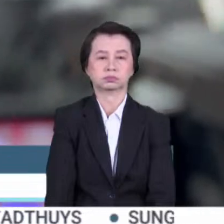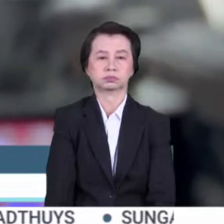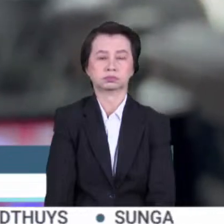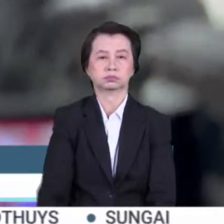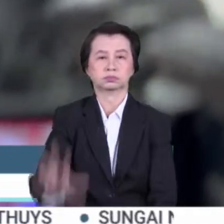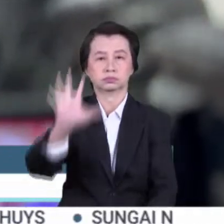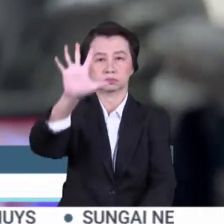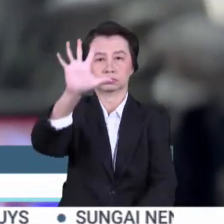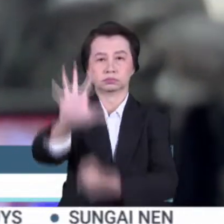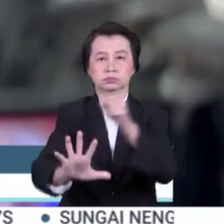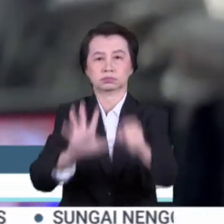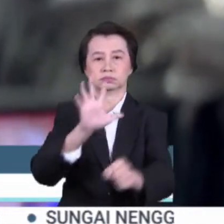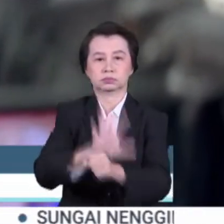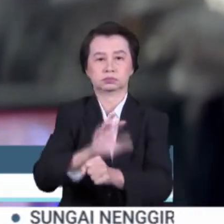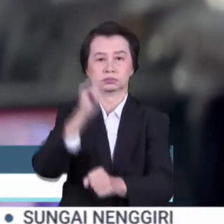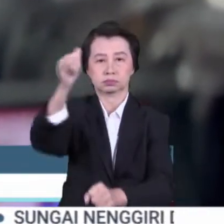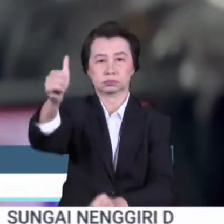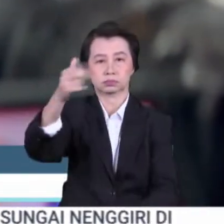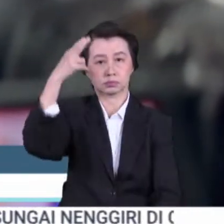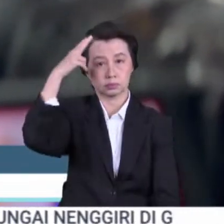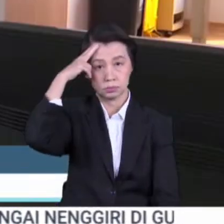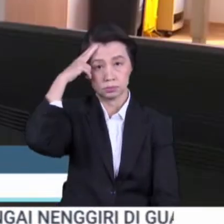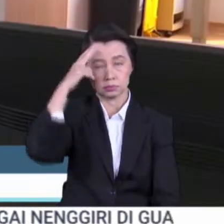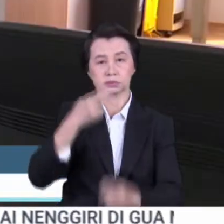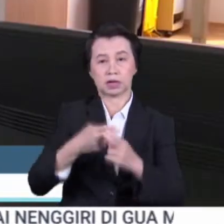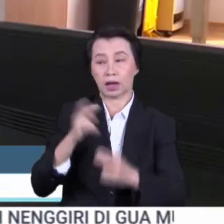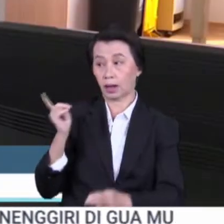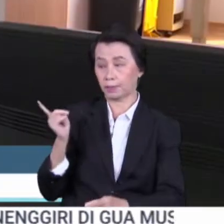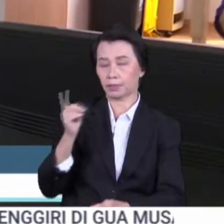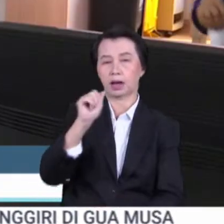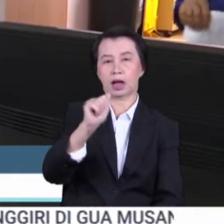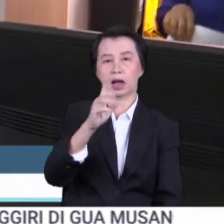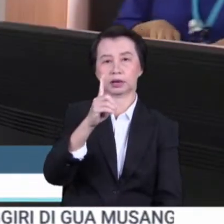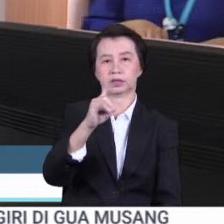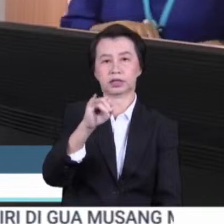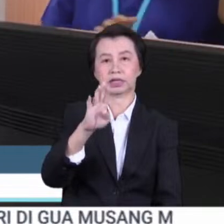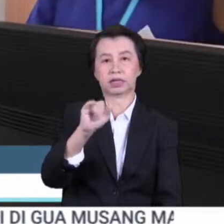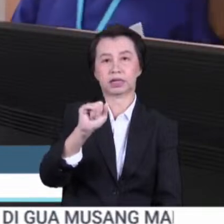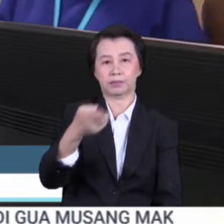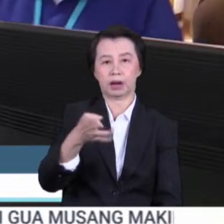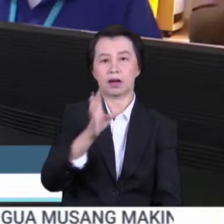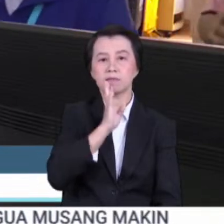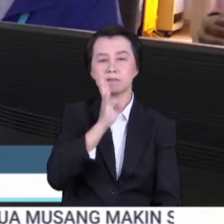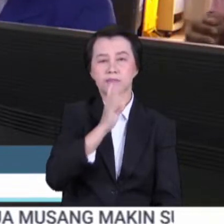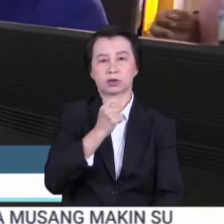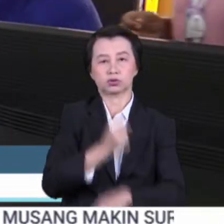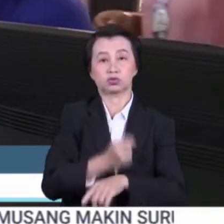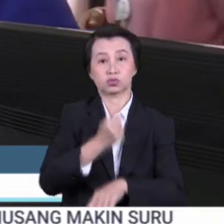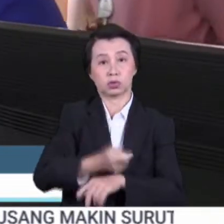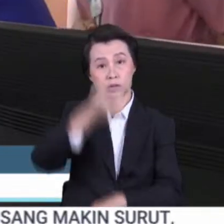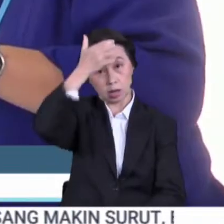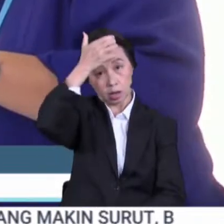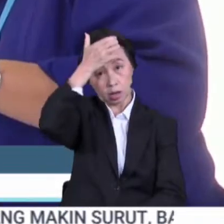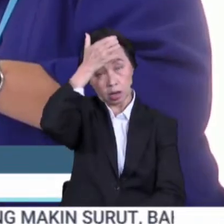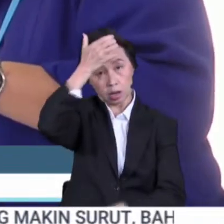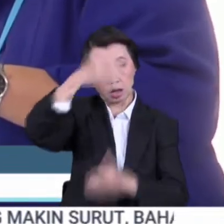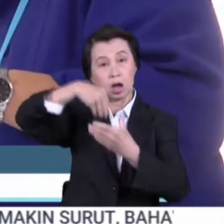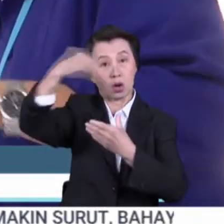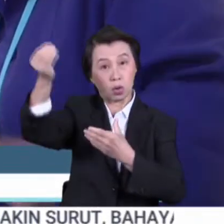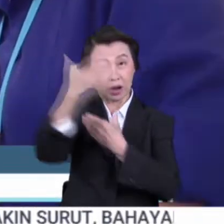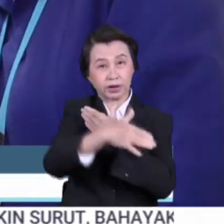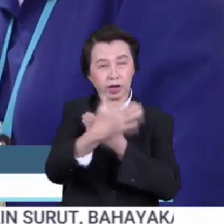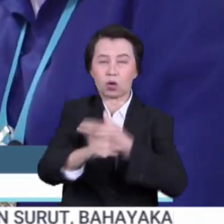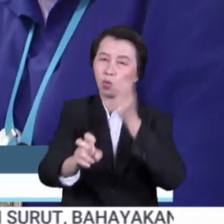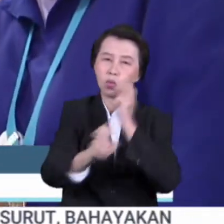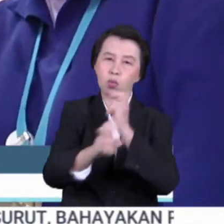Lima tahun merantau di Arab Saudi, Adipa Haira Haziul Kefli akui tugas jururawat di luar negara berbeza berbanding